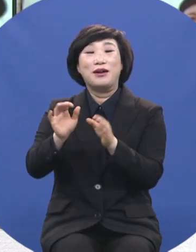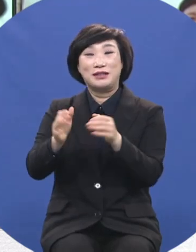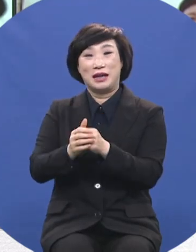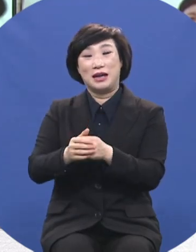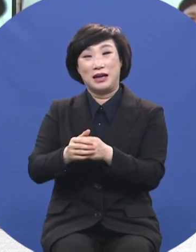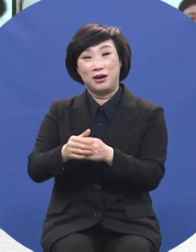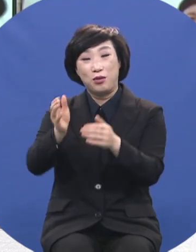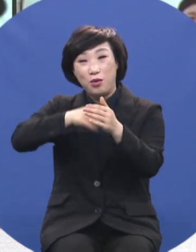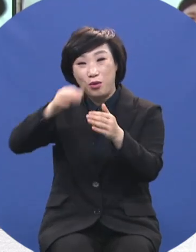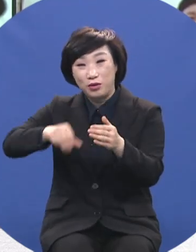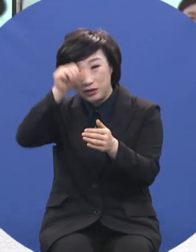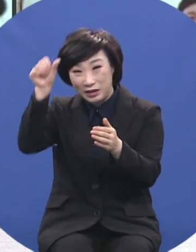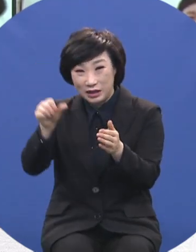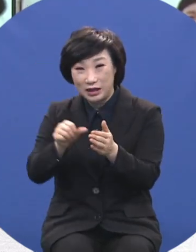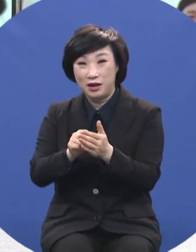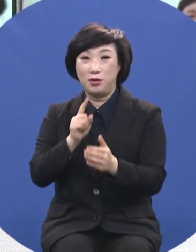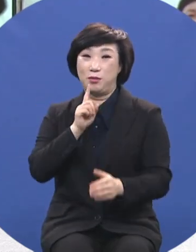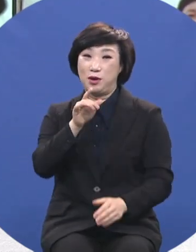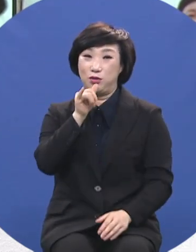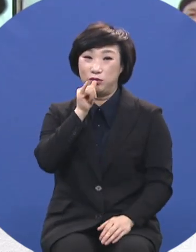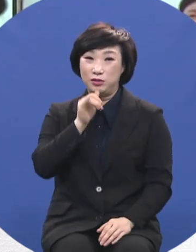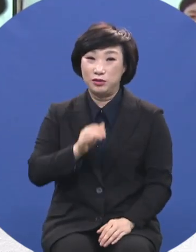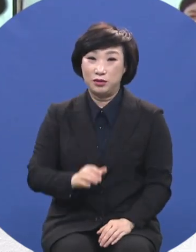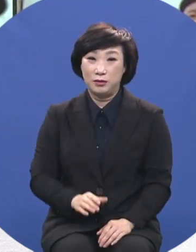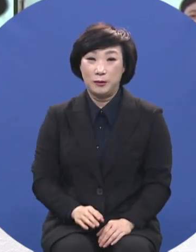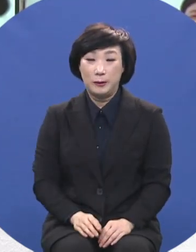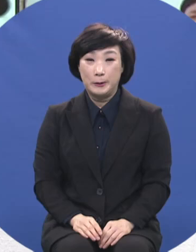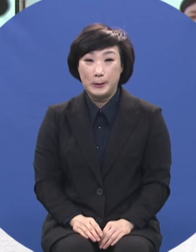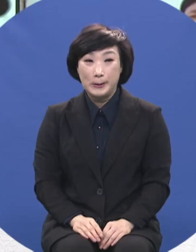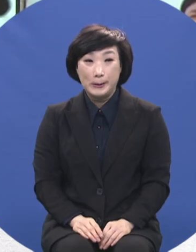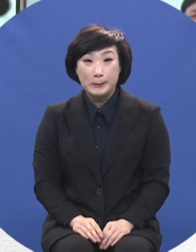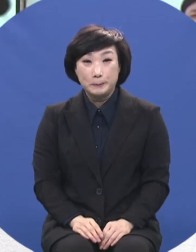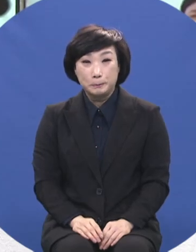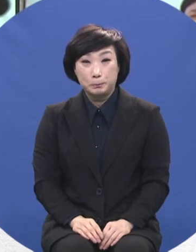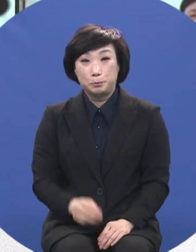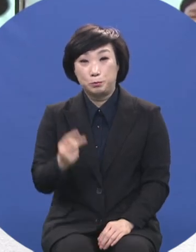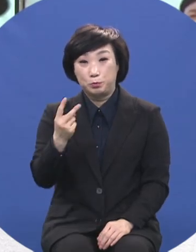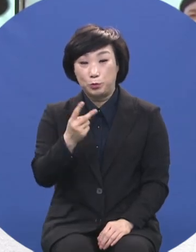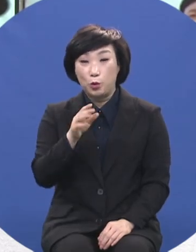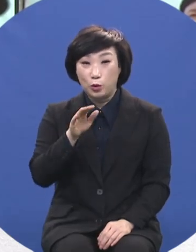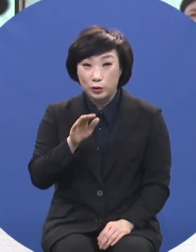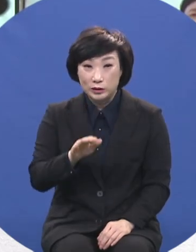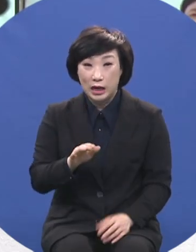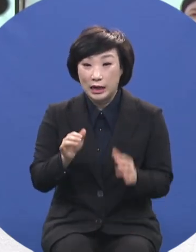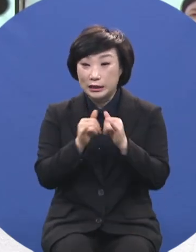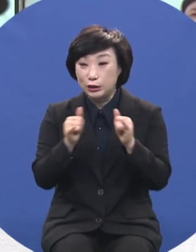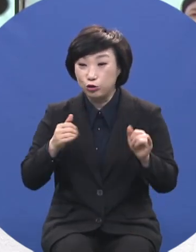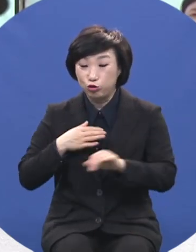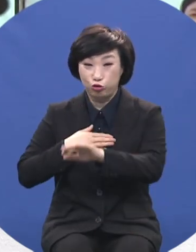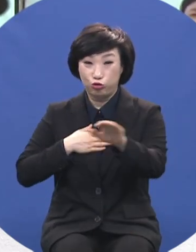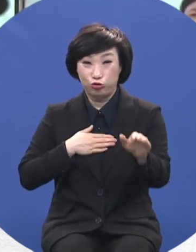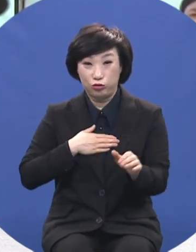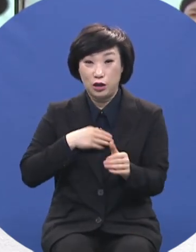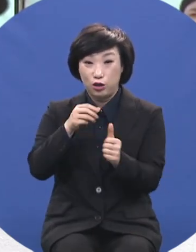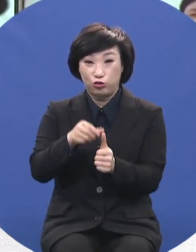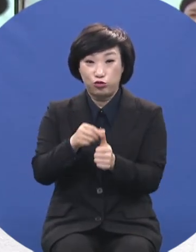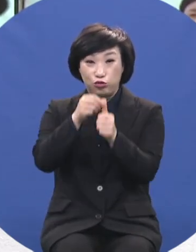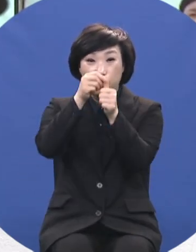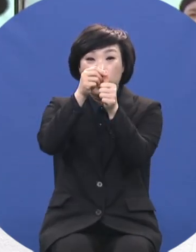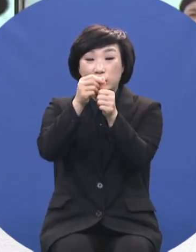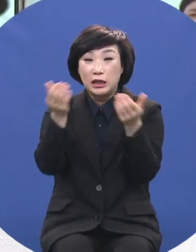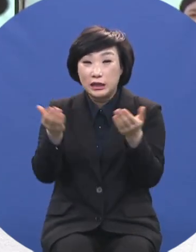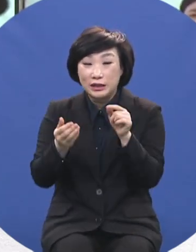바로 공생애라 그 말입니다. 예, 또한 인류 구원의